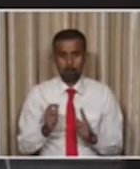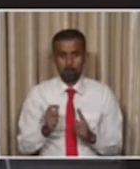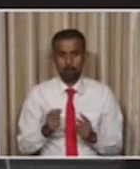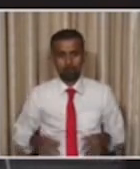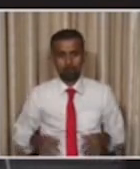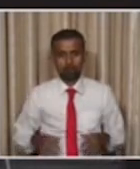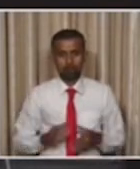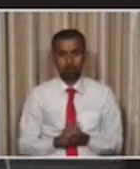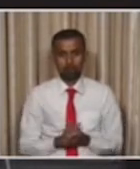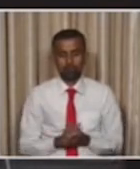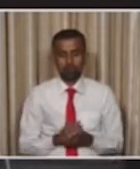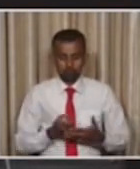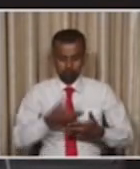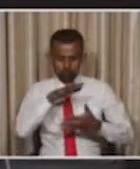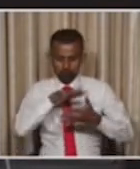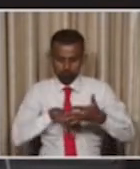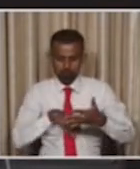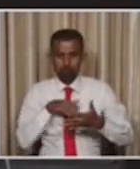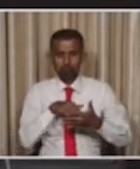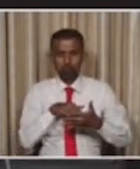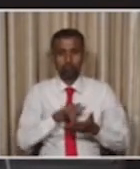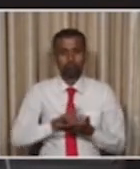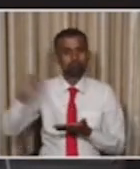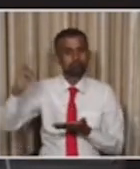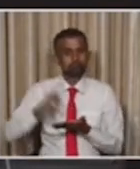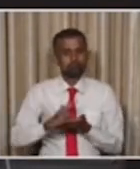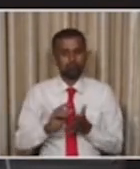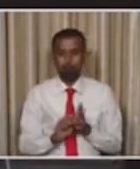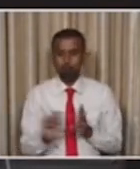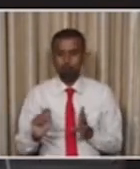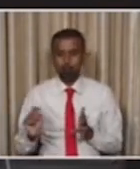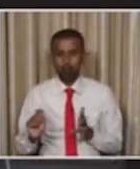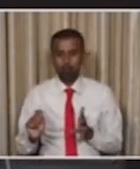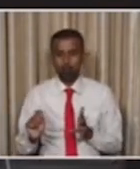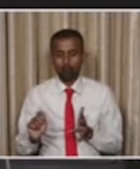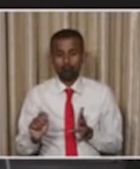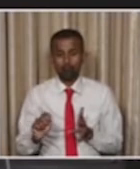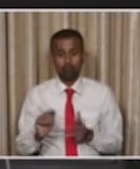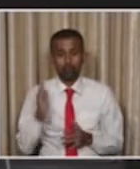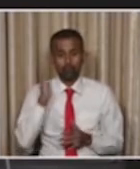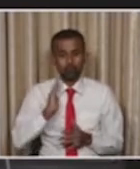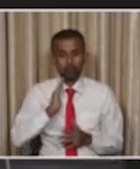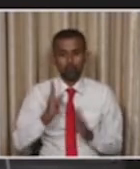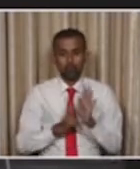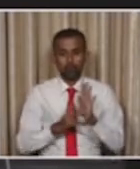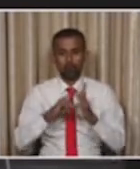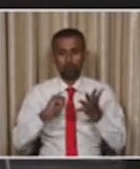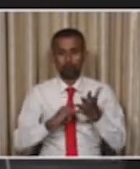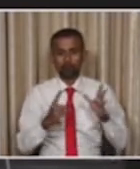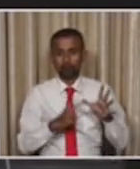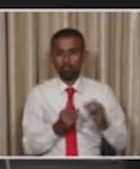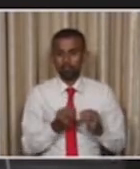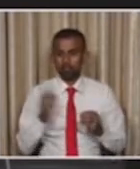සභාගත කරන ලදී. එකී වාර්තාව මගින් ආගමන හා විගමන දෙපාර්තමේන්තුව මගින් විදේශිකයින් වෙත වීසා නිකුත් කිරීම